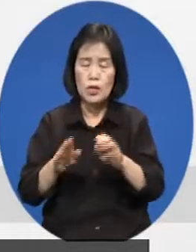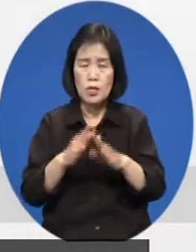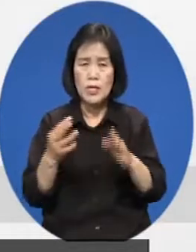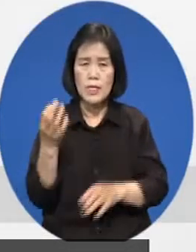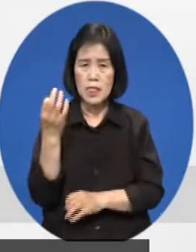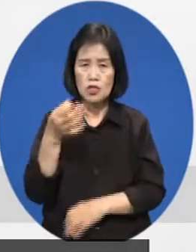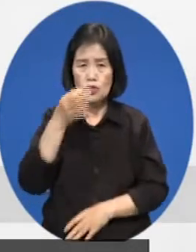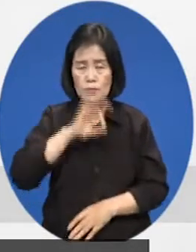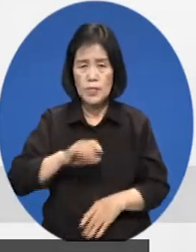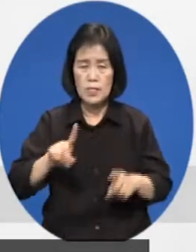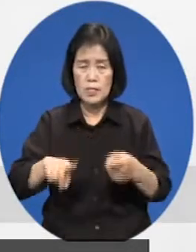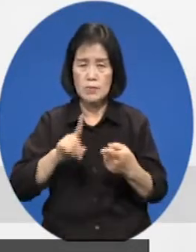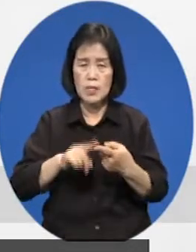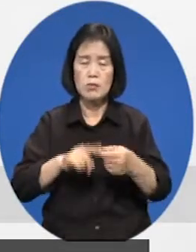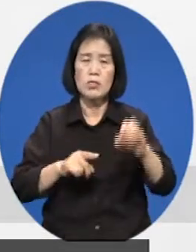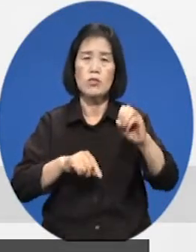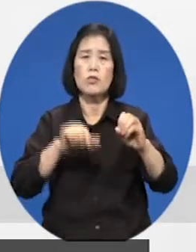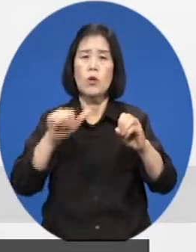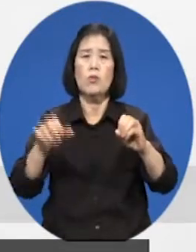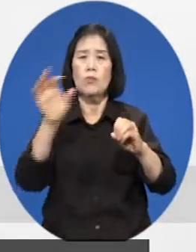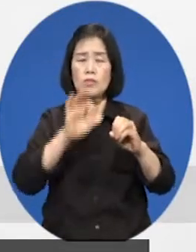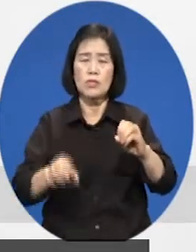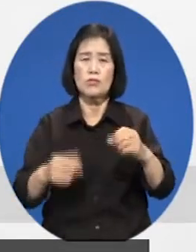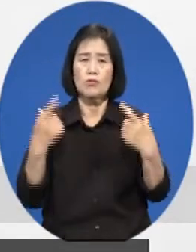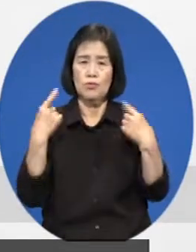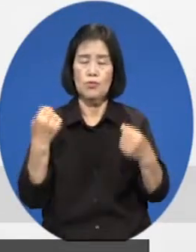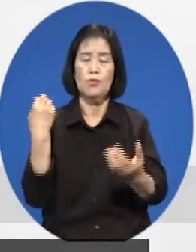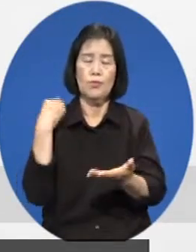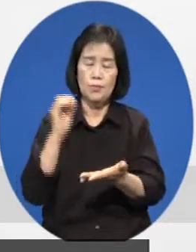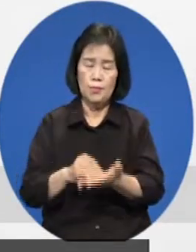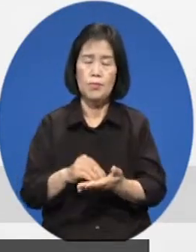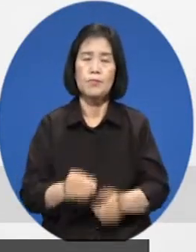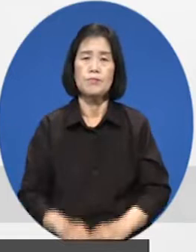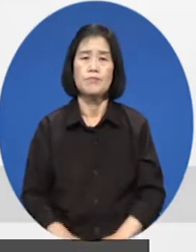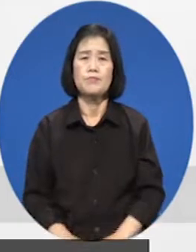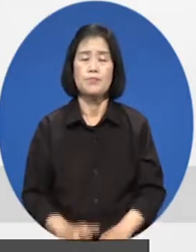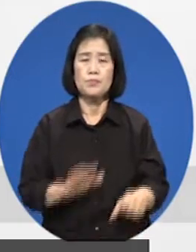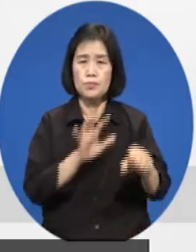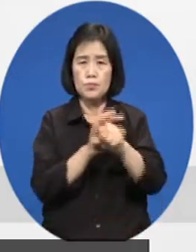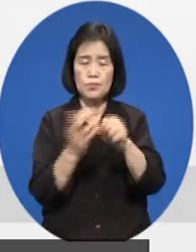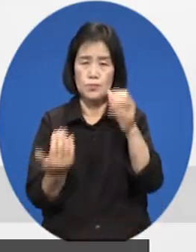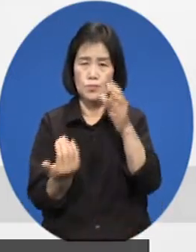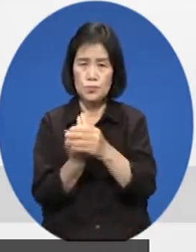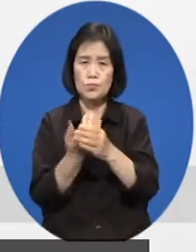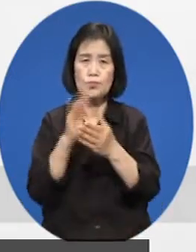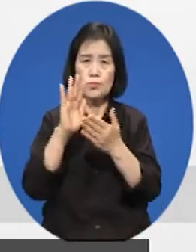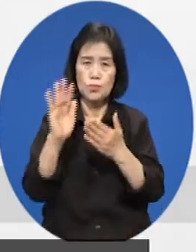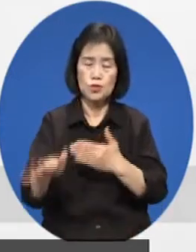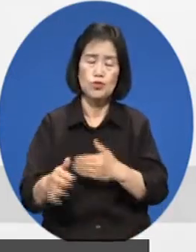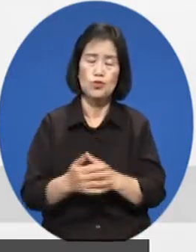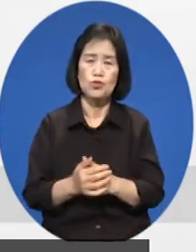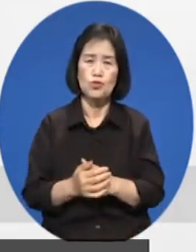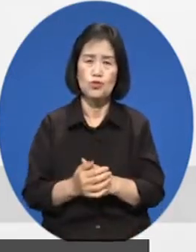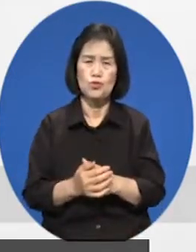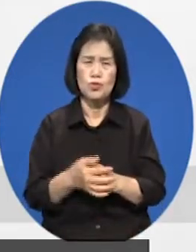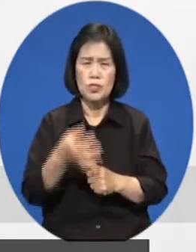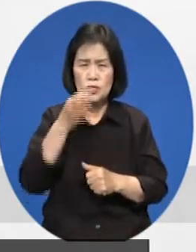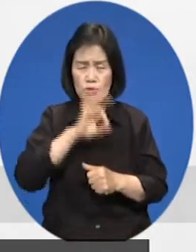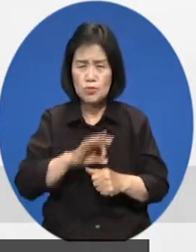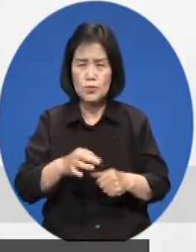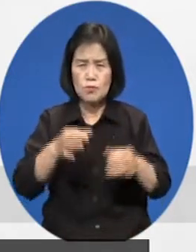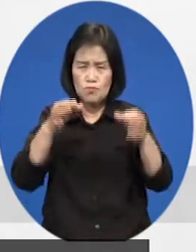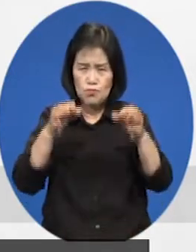기준금리를 현재대로 0.5%로 유지하기로 했습니다. 코로나 사태가 발생하고 난 뒤 상당히 급격하게